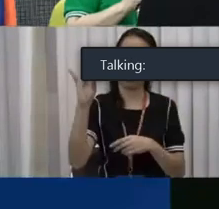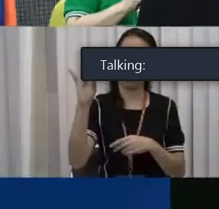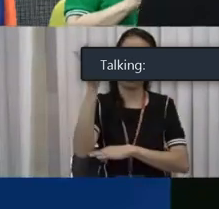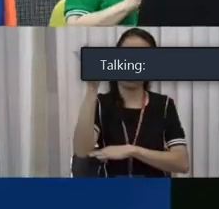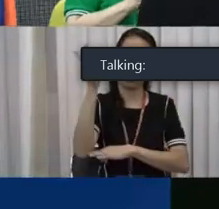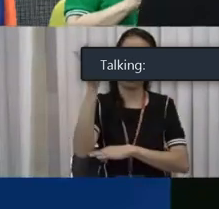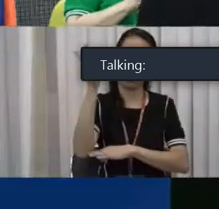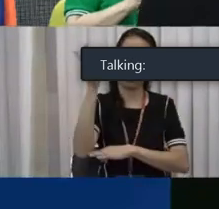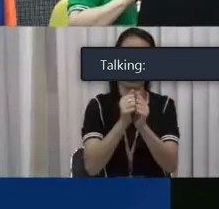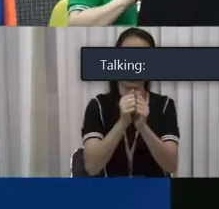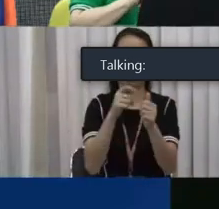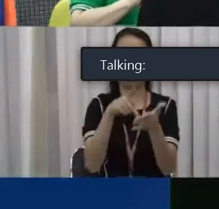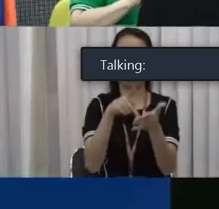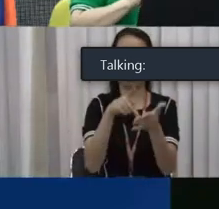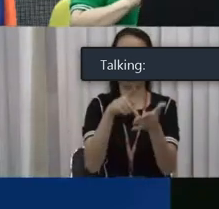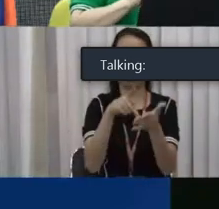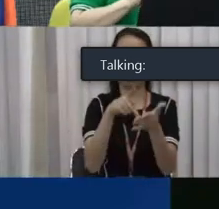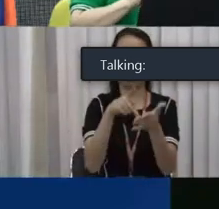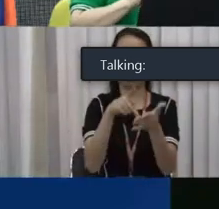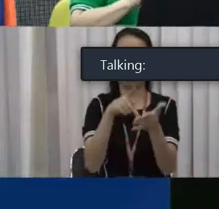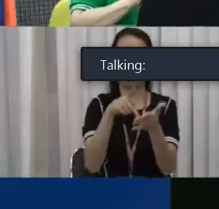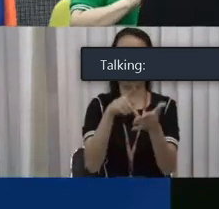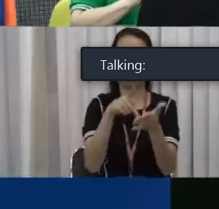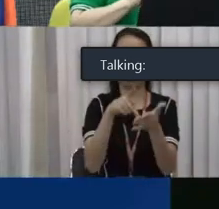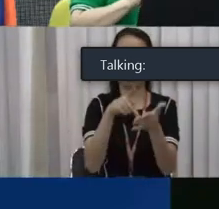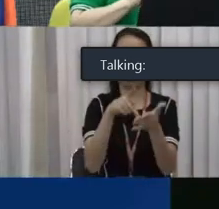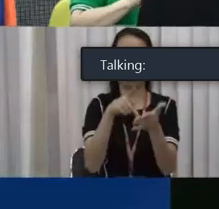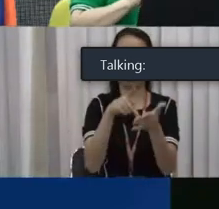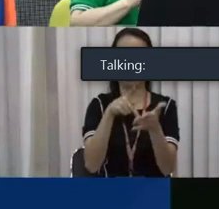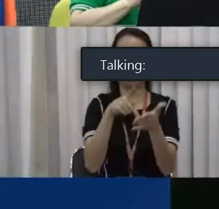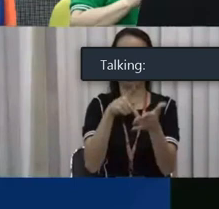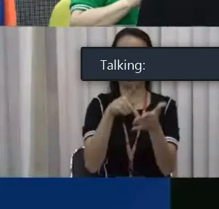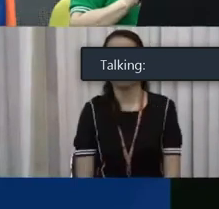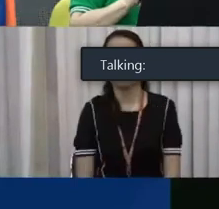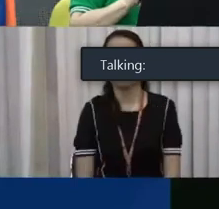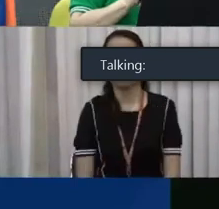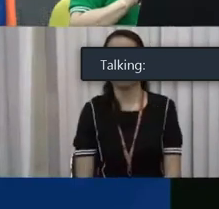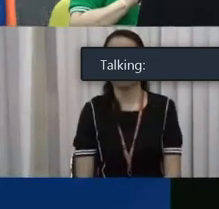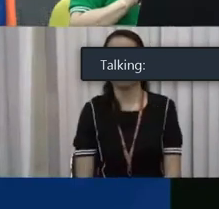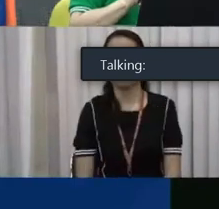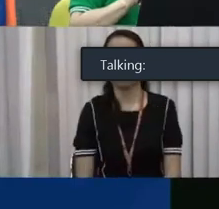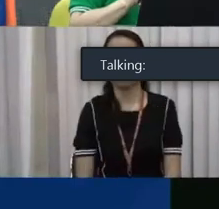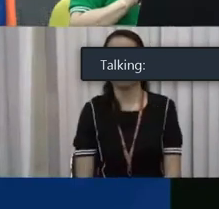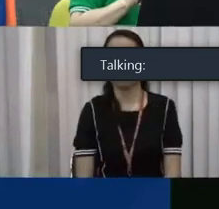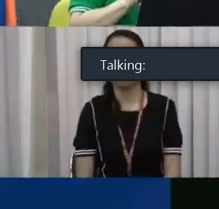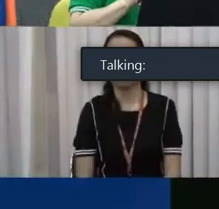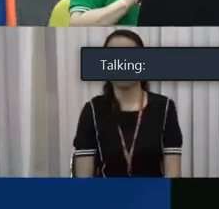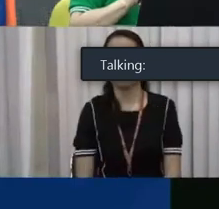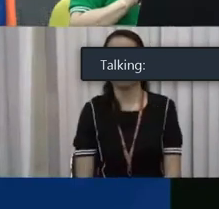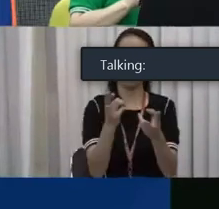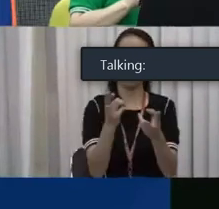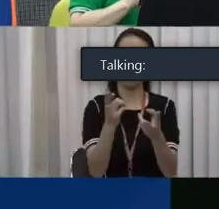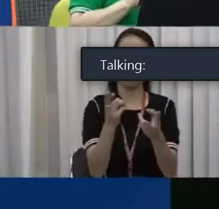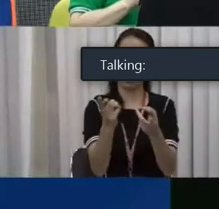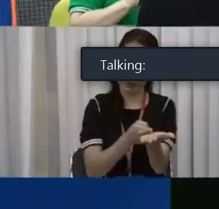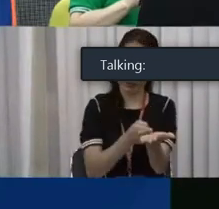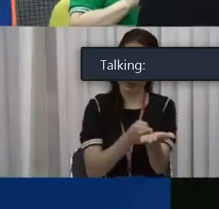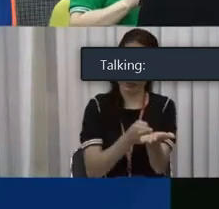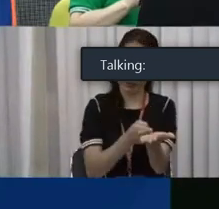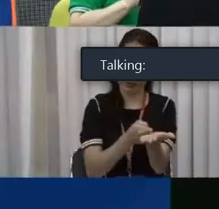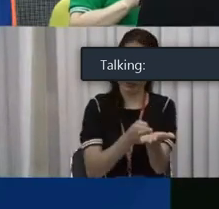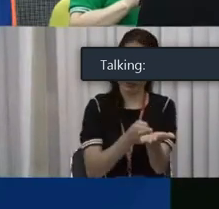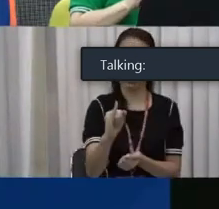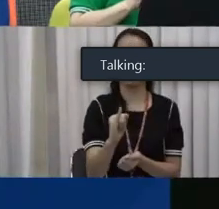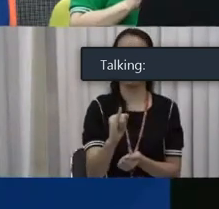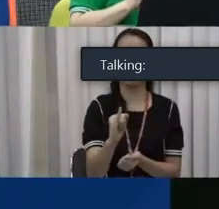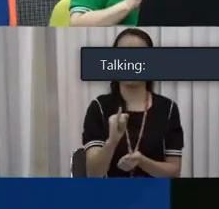nga leave with pay. So ang solo parent, gikinhanglan po ani ang usa sa mga requirements,